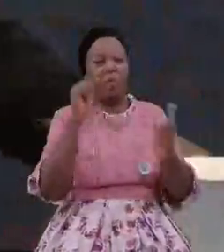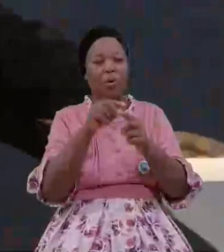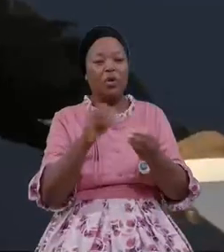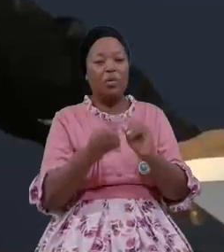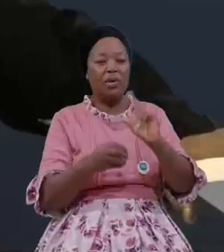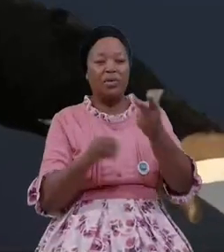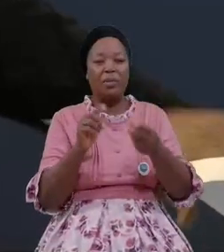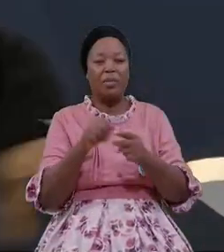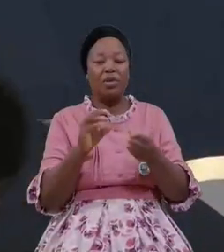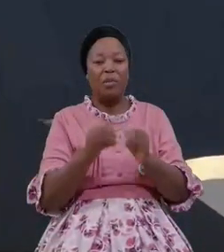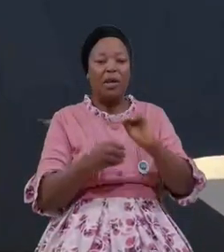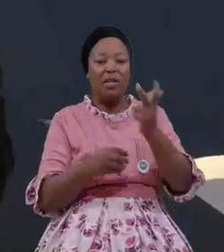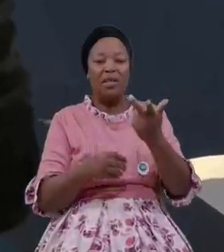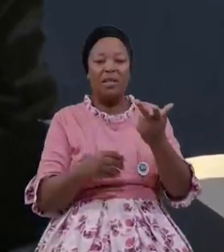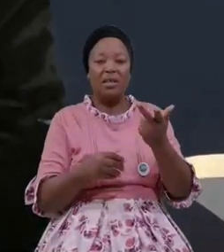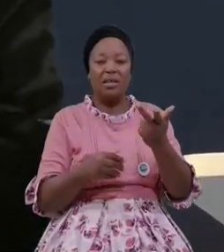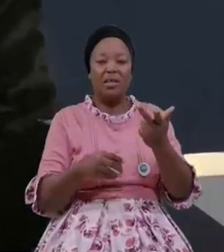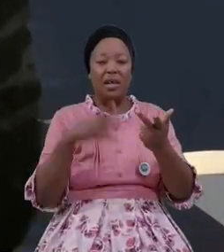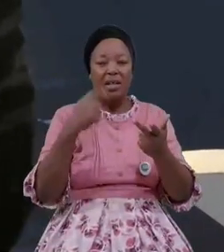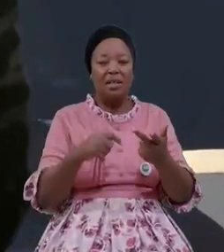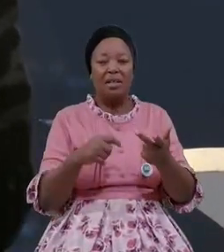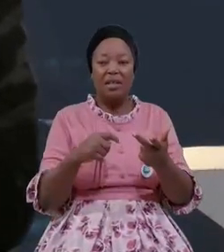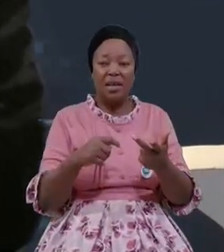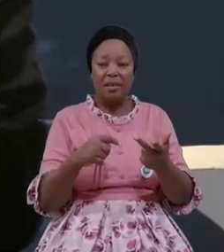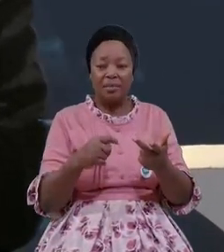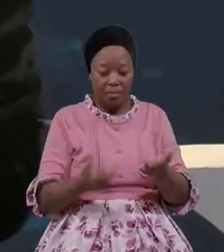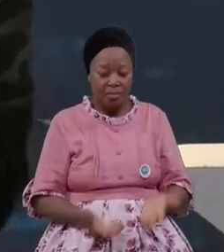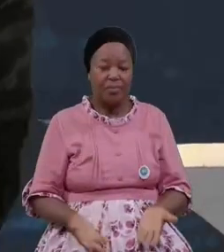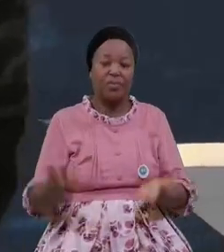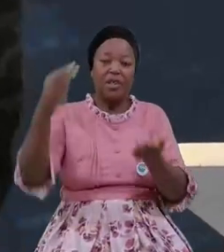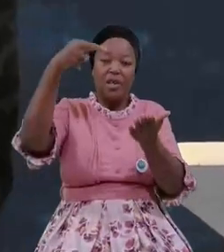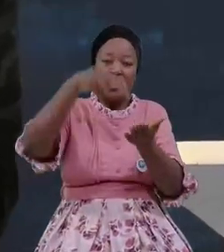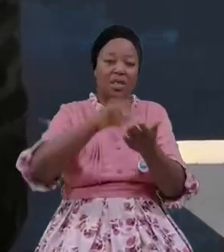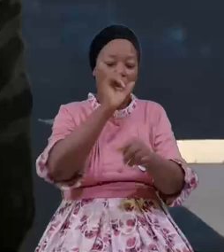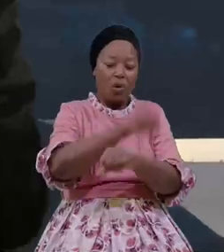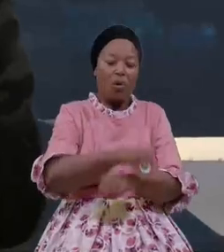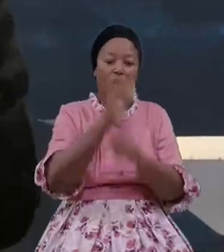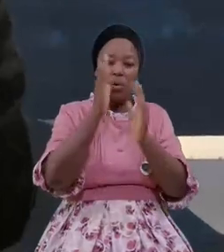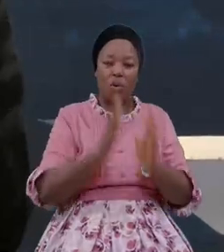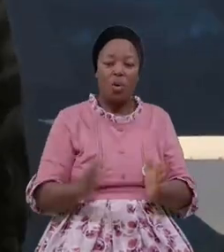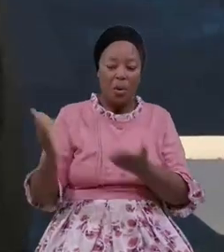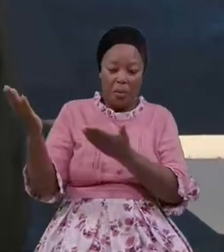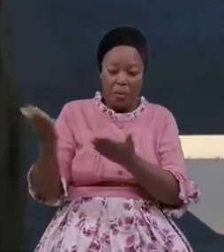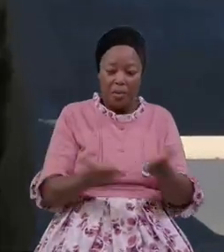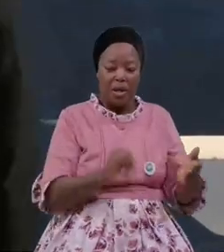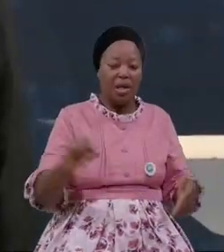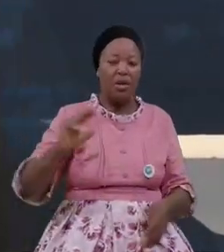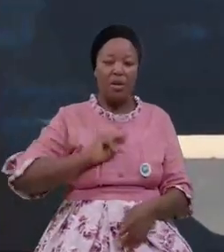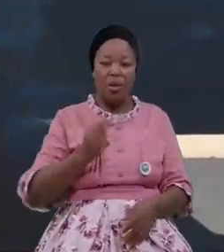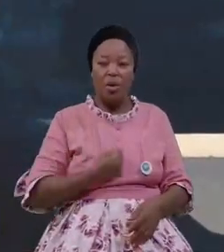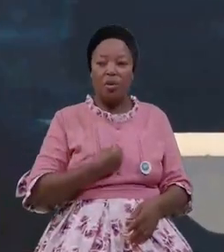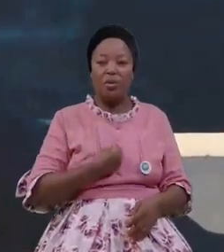3è point le vainqueur ressuscité nous apportant la